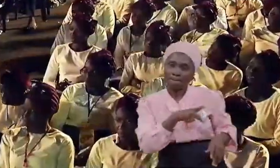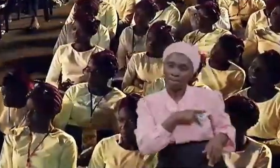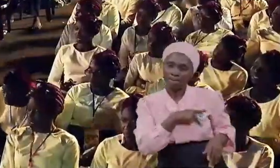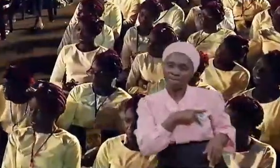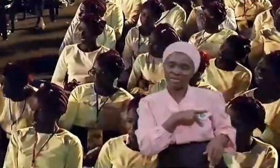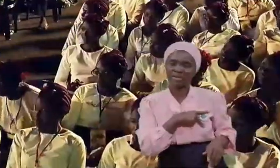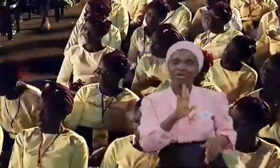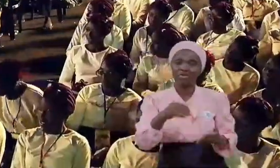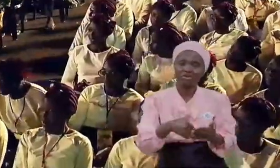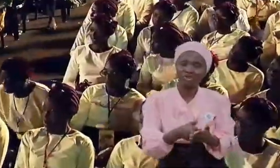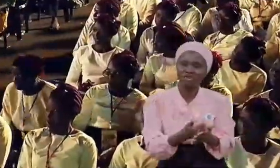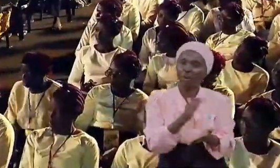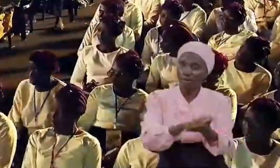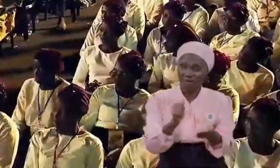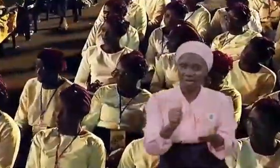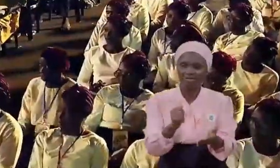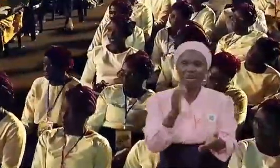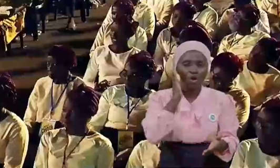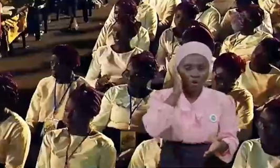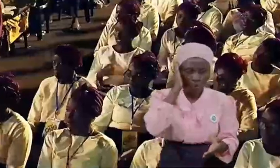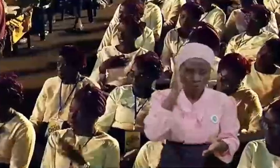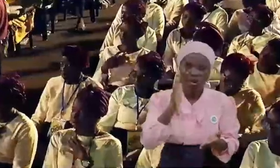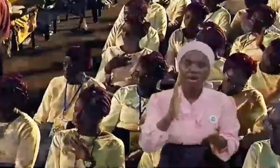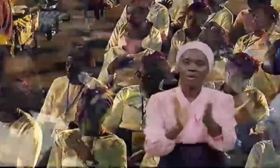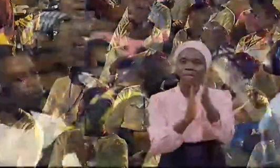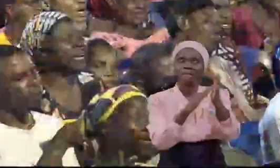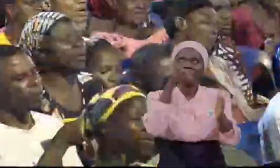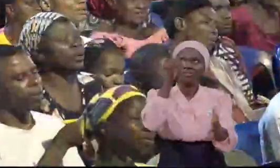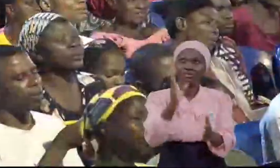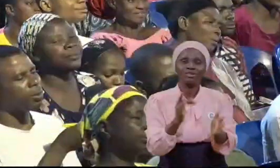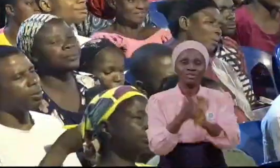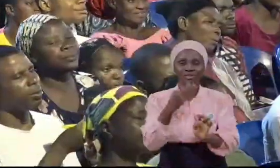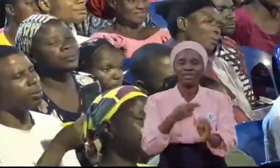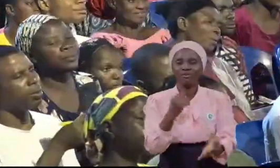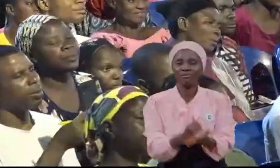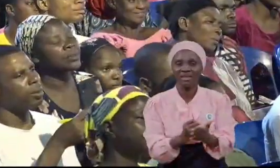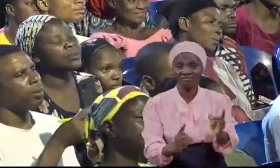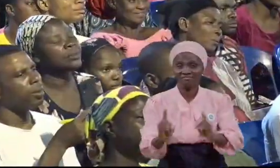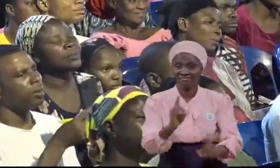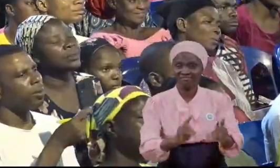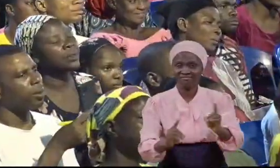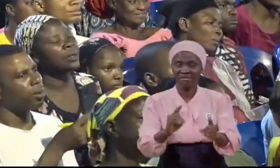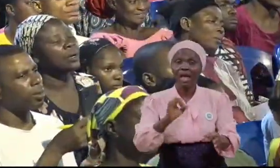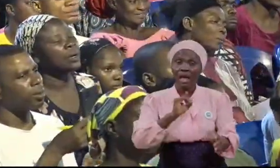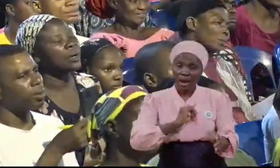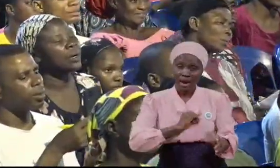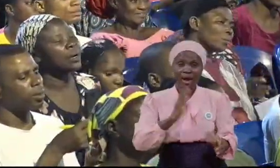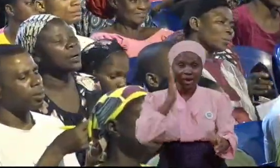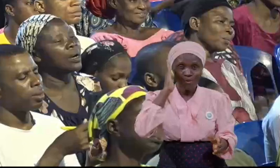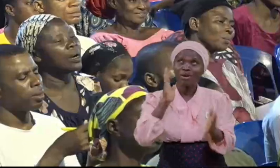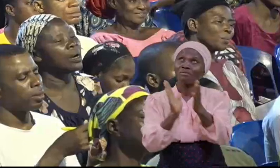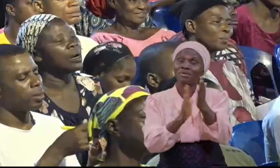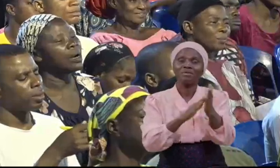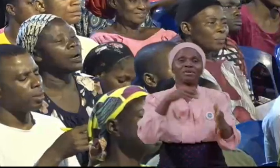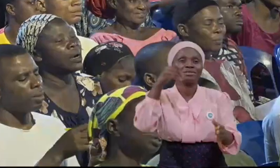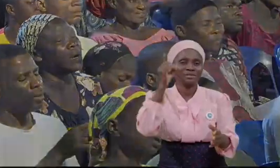de Jésus. Je vais glorifier Dieu. Que votre lumière luise ainsi devant les hommes. Tu